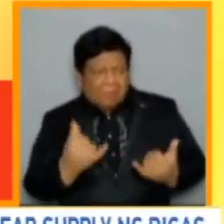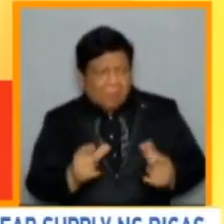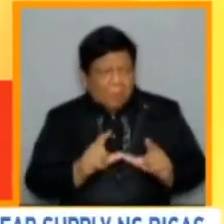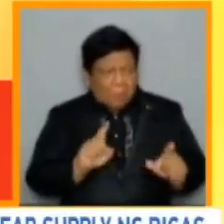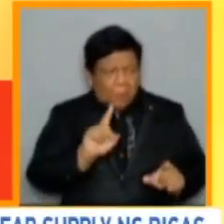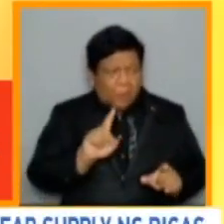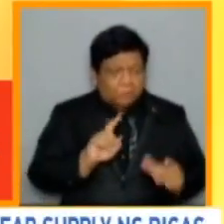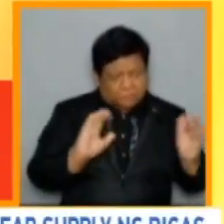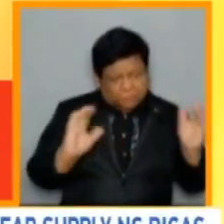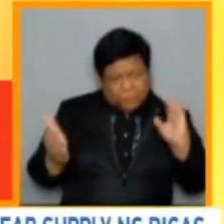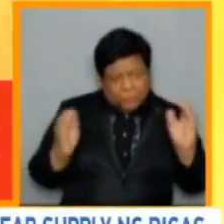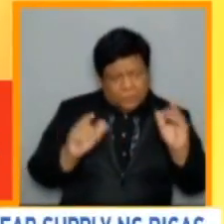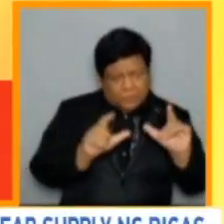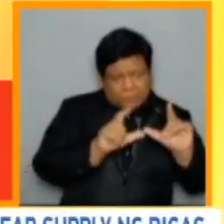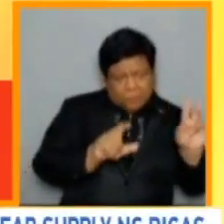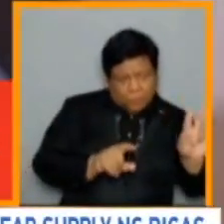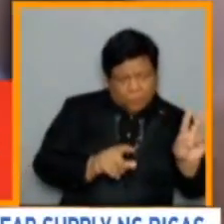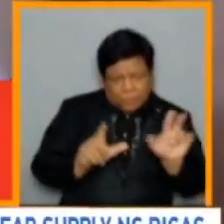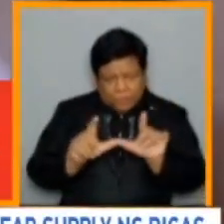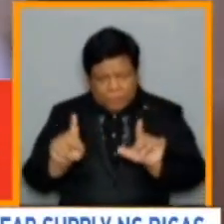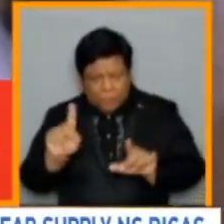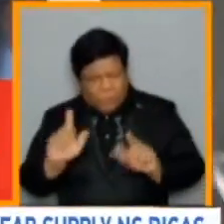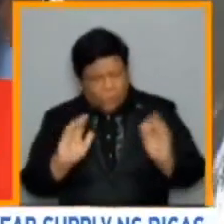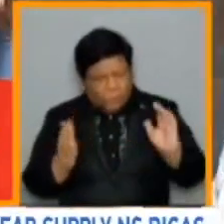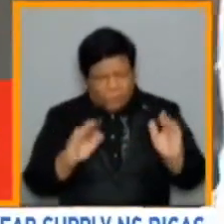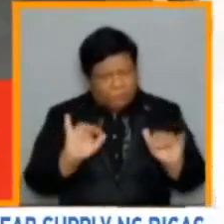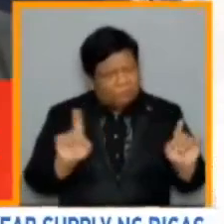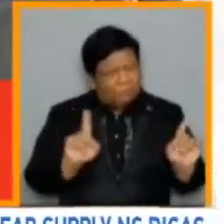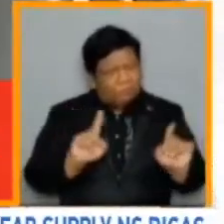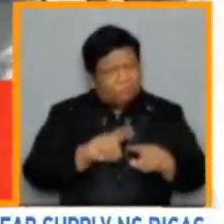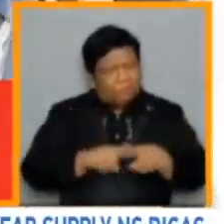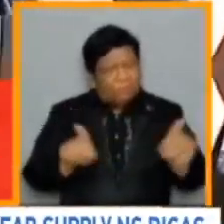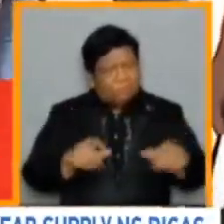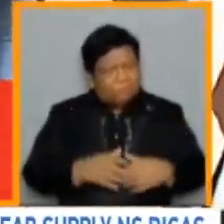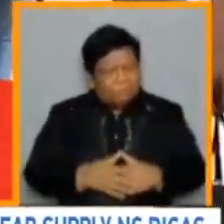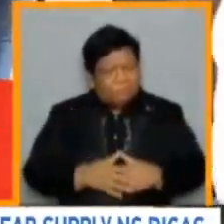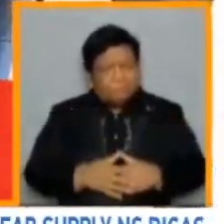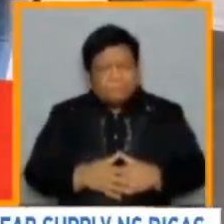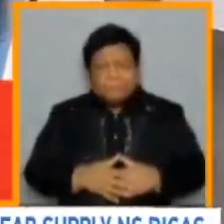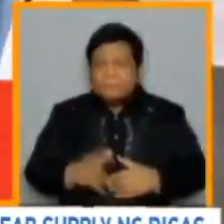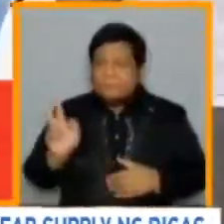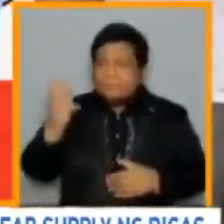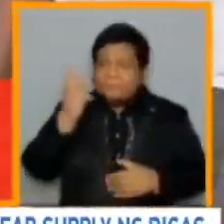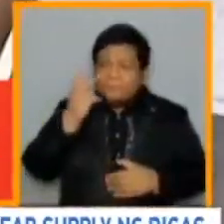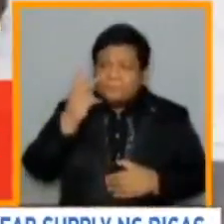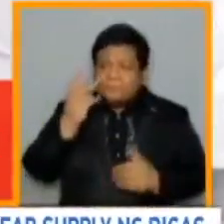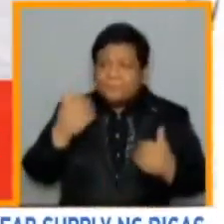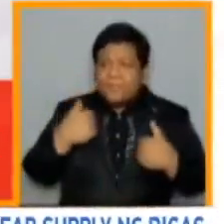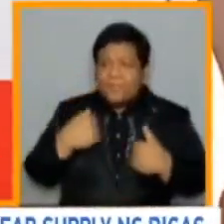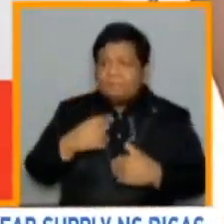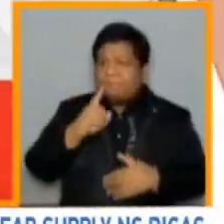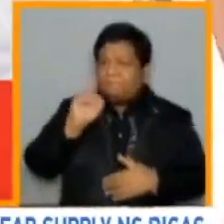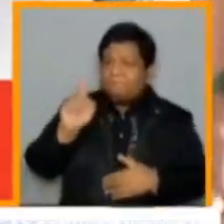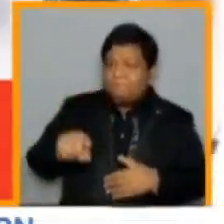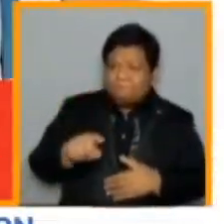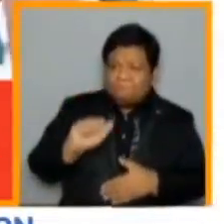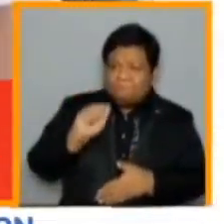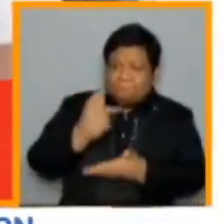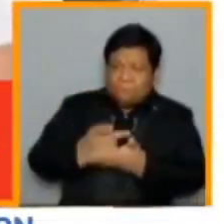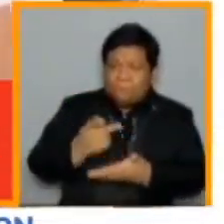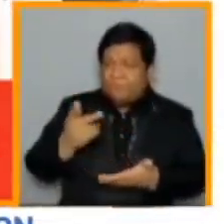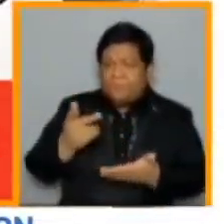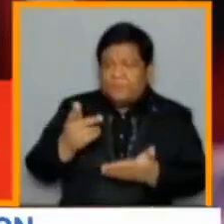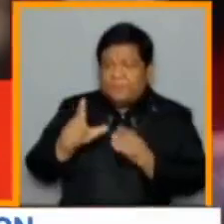tayo? Well, kung babasihan po natin yung existing Executive Order 151 ng pag-approve ng alert level system, sa alert level 1